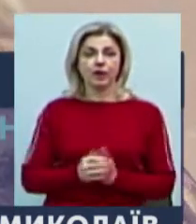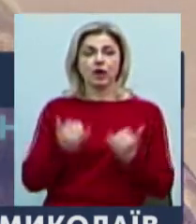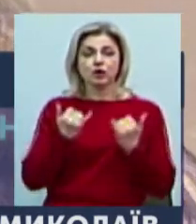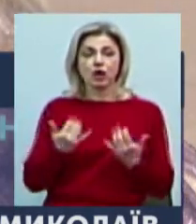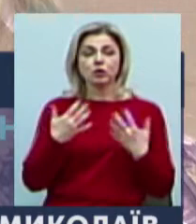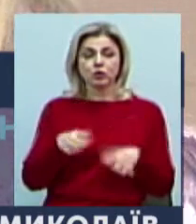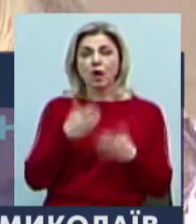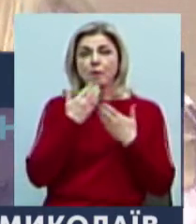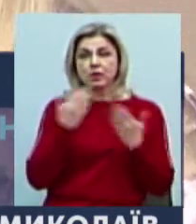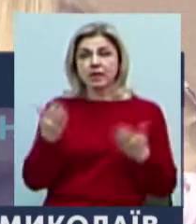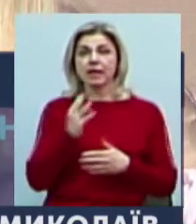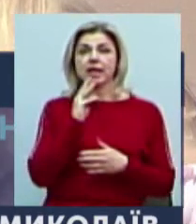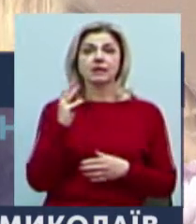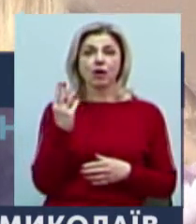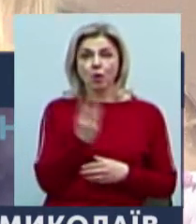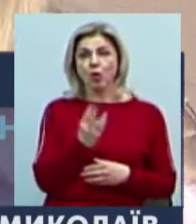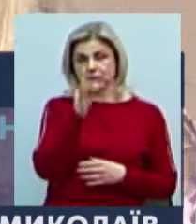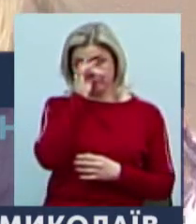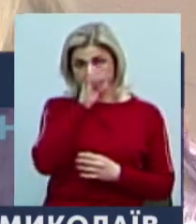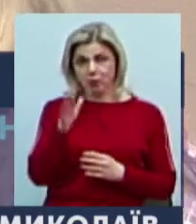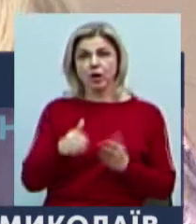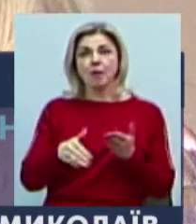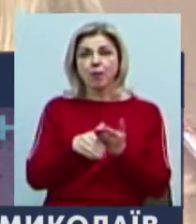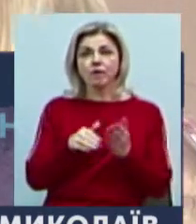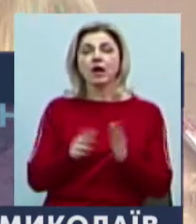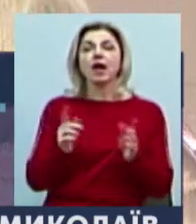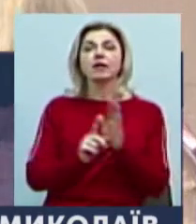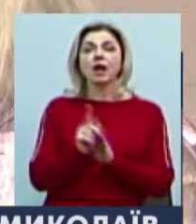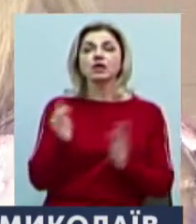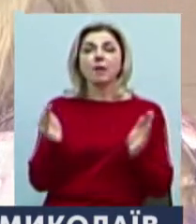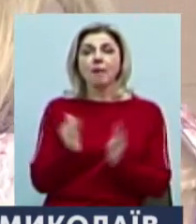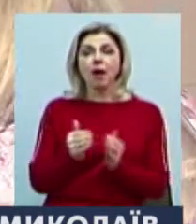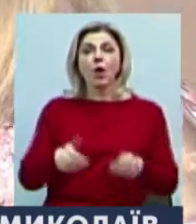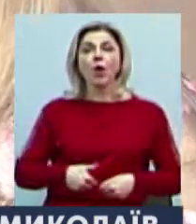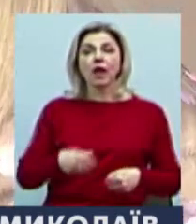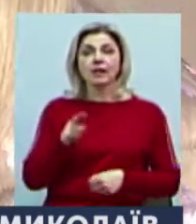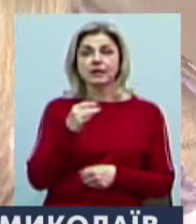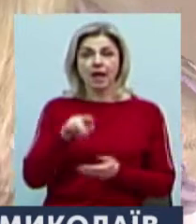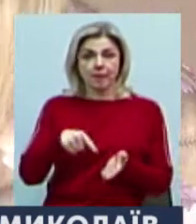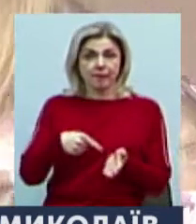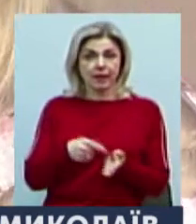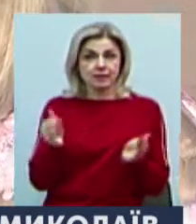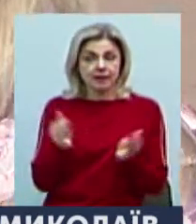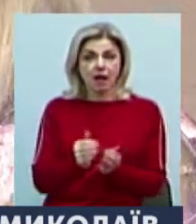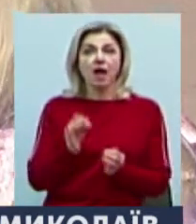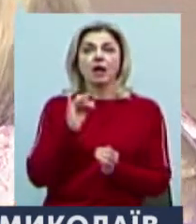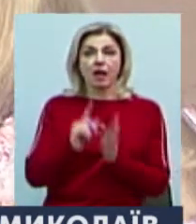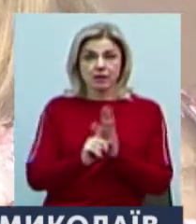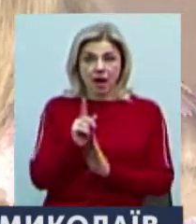останні 3 роки і почався із маленького голландського містечка, сьогодні беруть участь всі країни